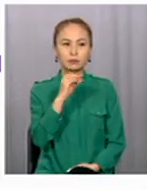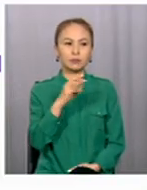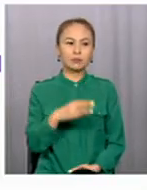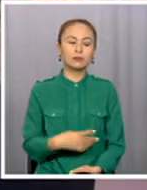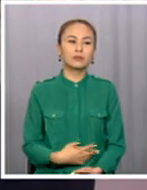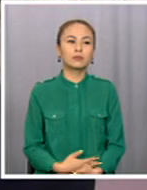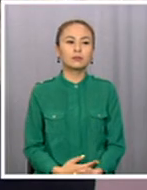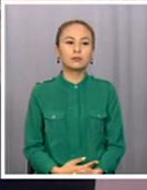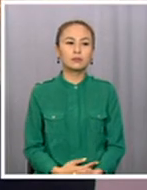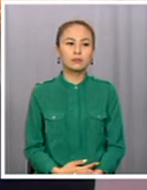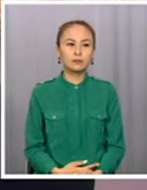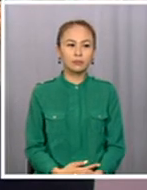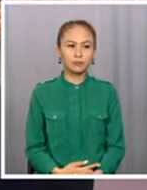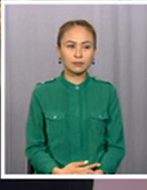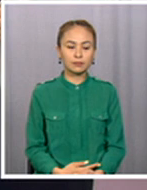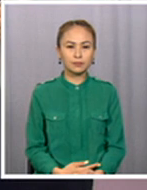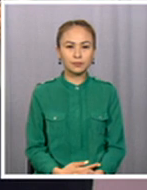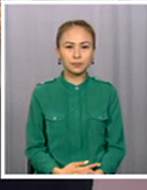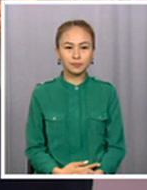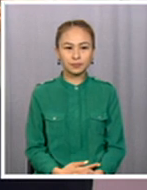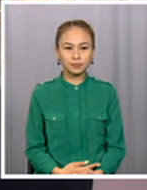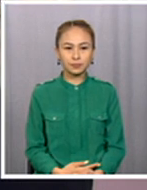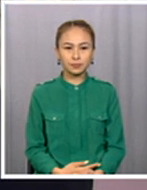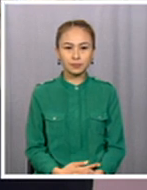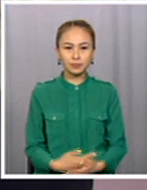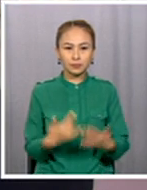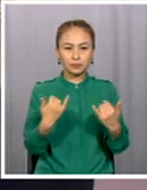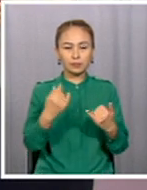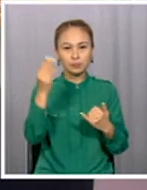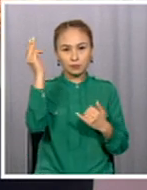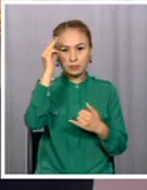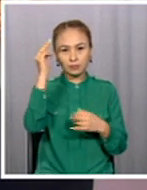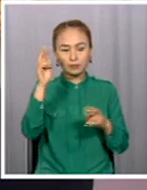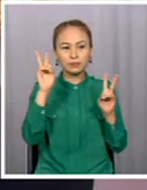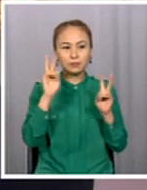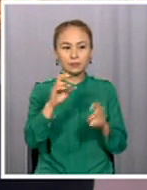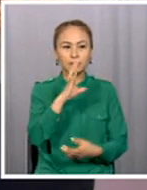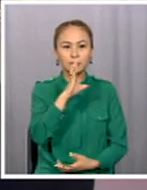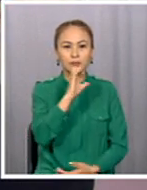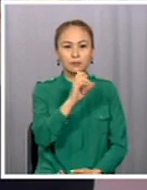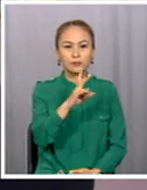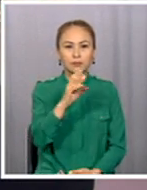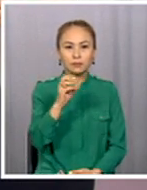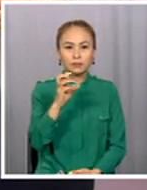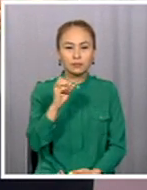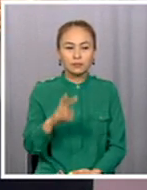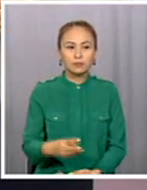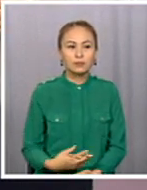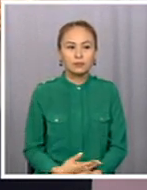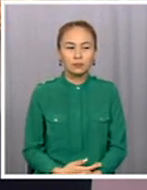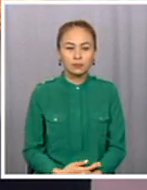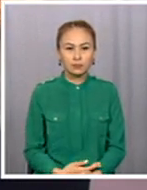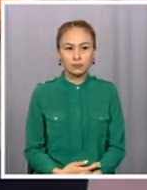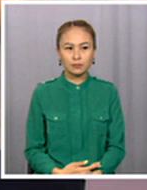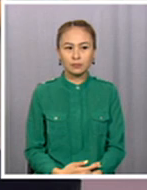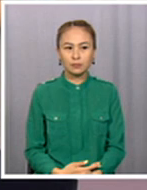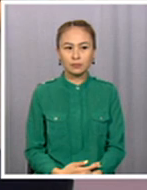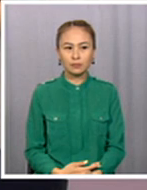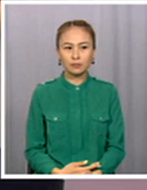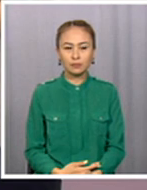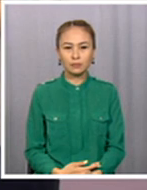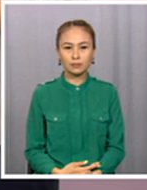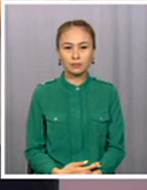екен. Яғни, бүгінгі сабағымыздың тақырыбы сан есім. Ендеше ережемен таныс